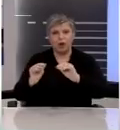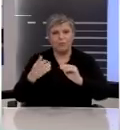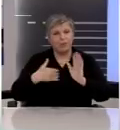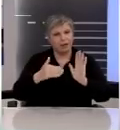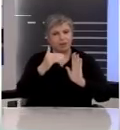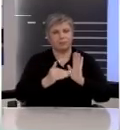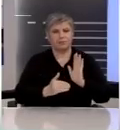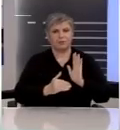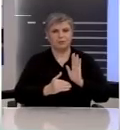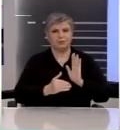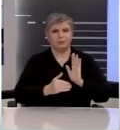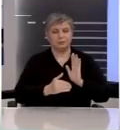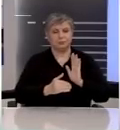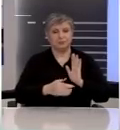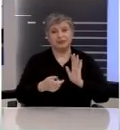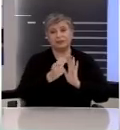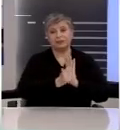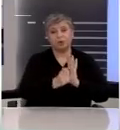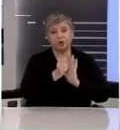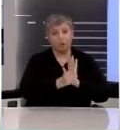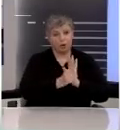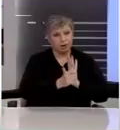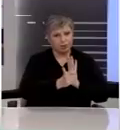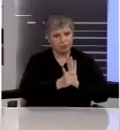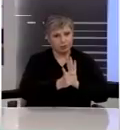Και καταλήγει, εφόσον η ελληνική πλευρά καταρχήν συμφωνεί,